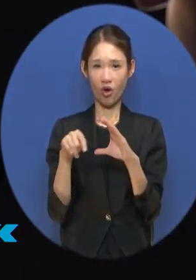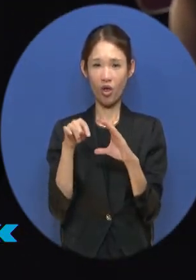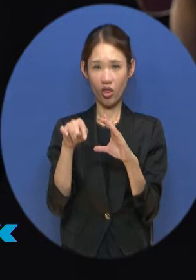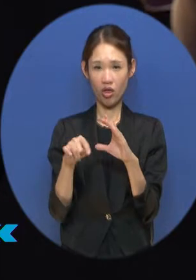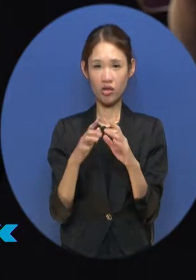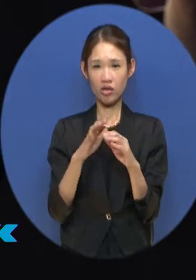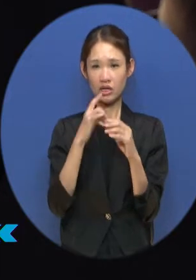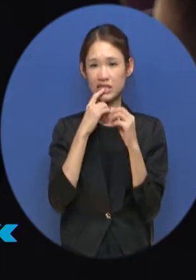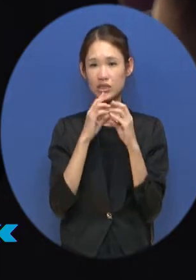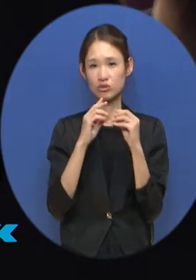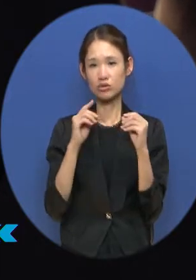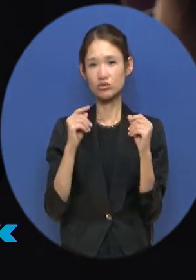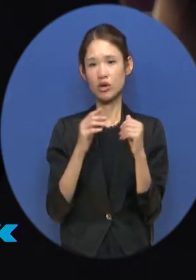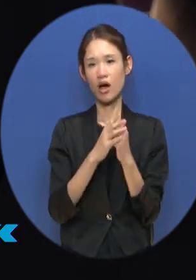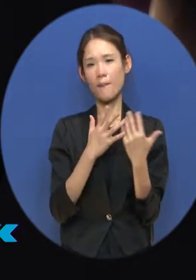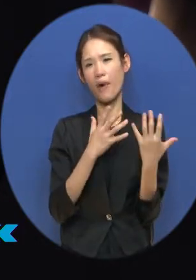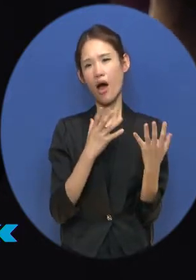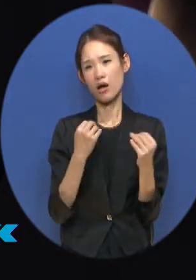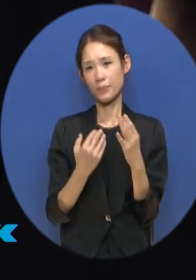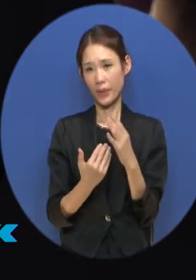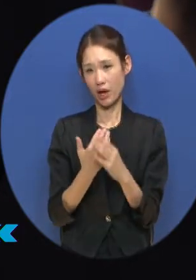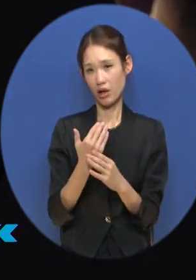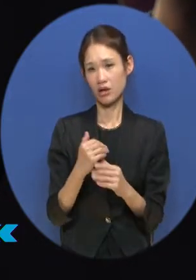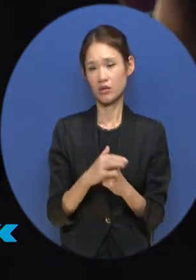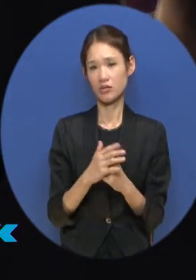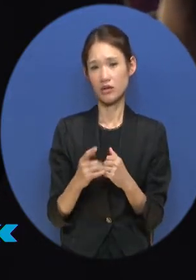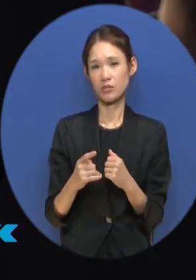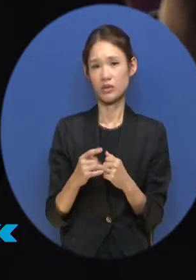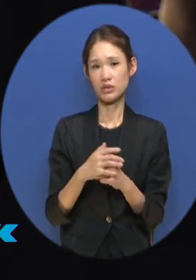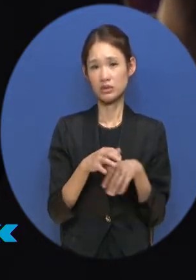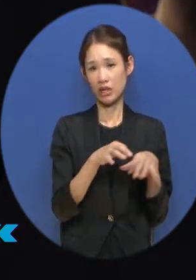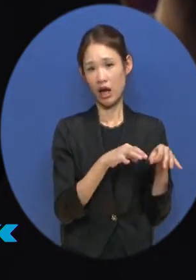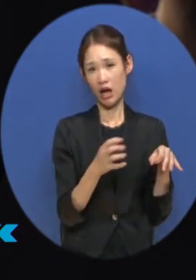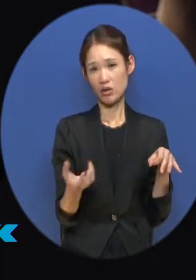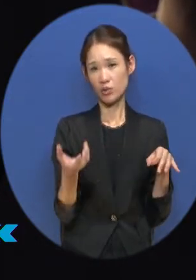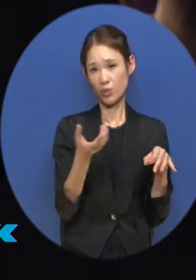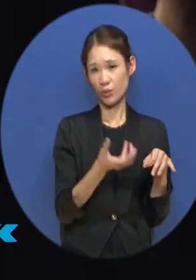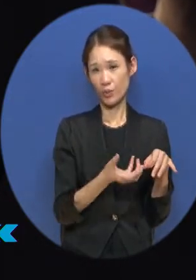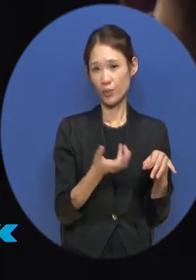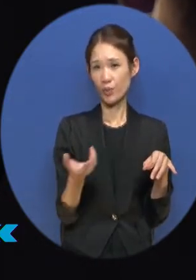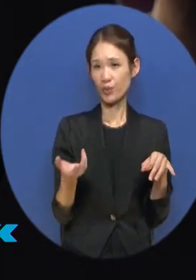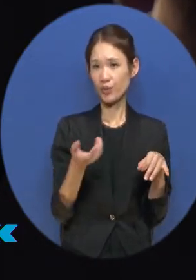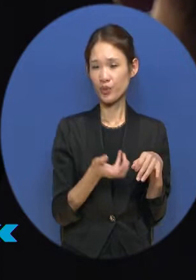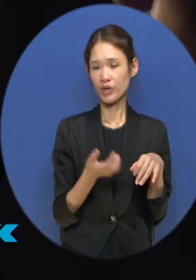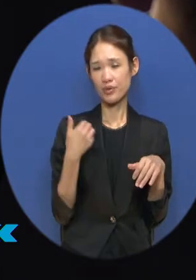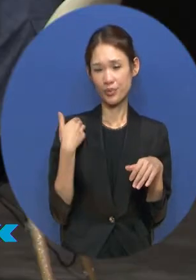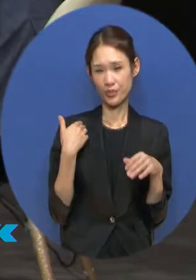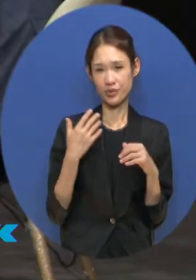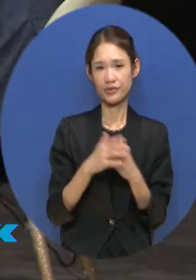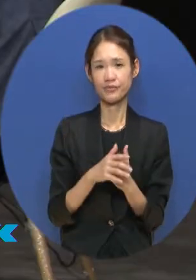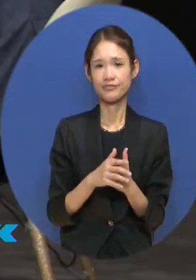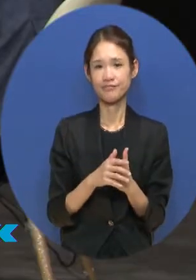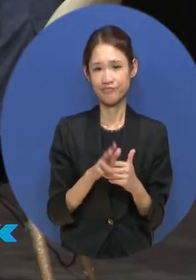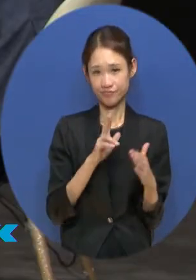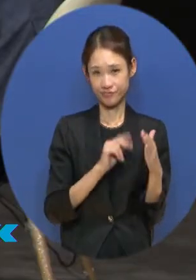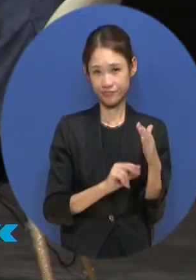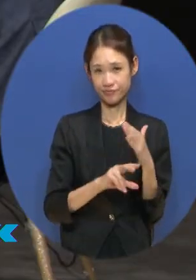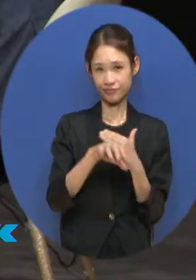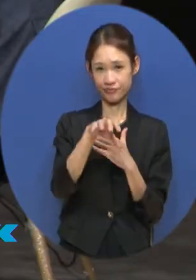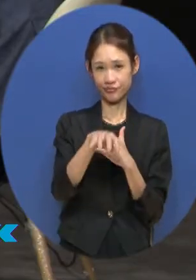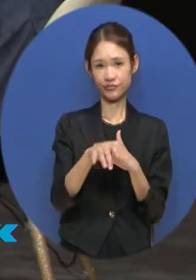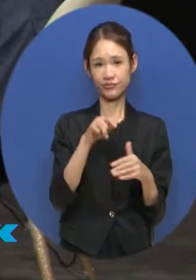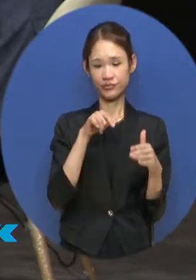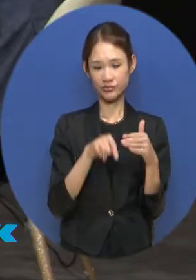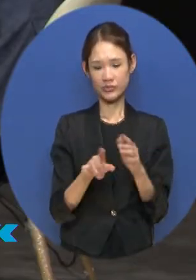이쪽에서 미세먼지가 굉장히 많이 발생을 하니까 그것들이 네. 상가 쪽으로 유입될 수 있는 가능성은 충분히 있습니다. 이제 역시 이제 지하철역이 이제